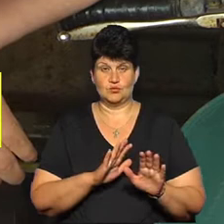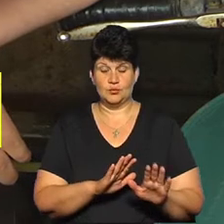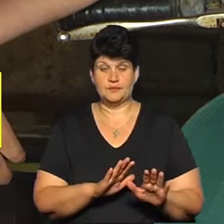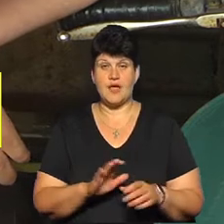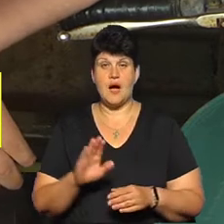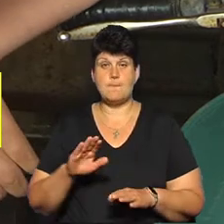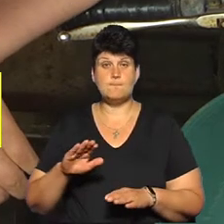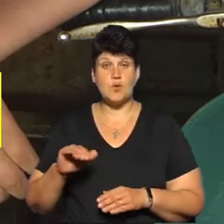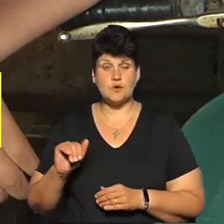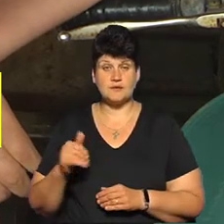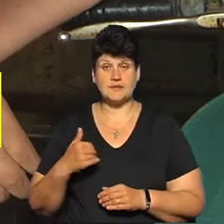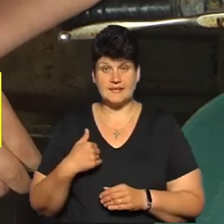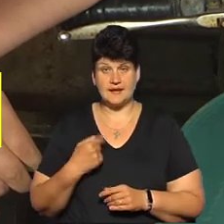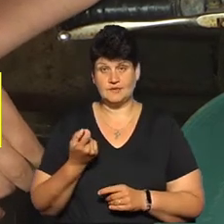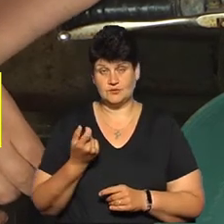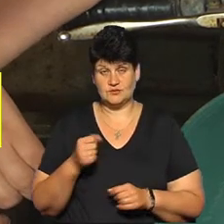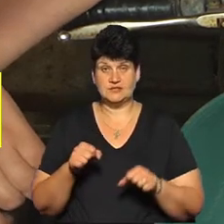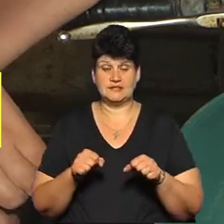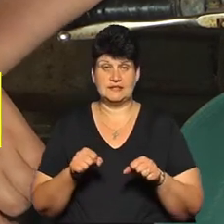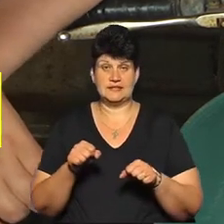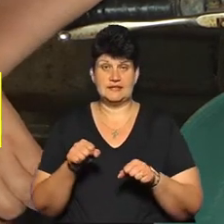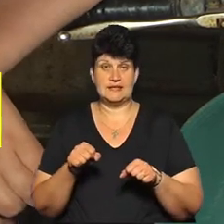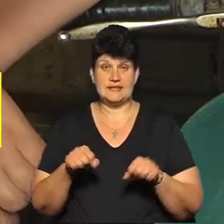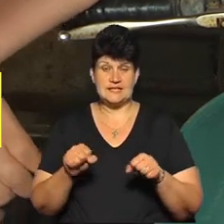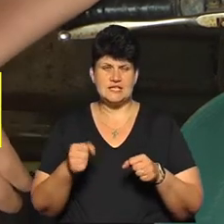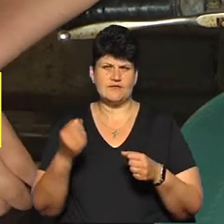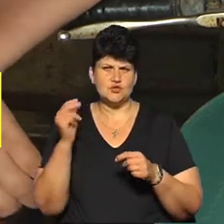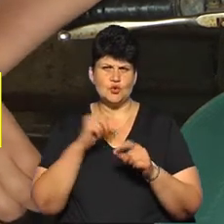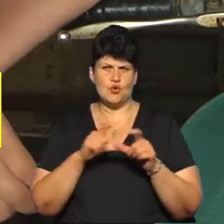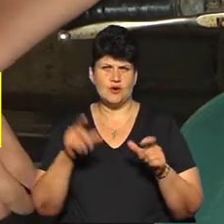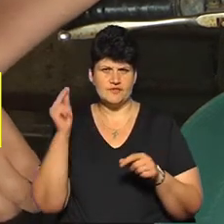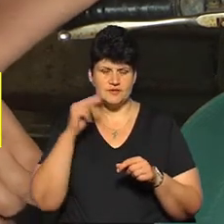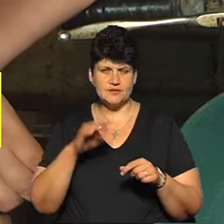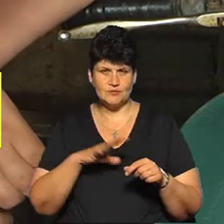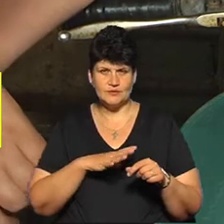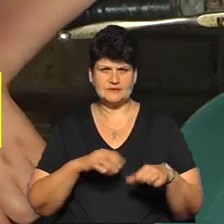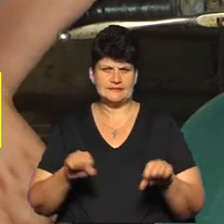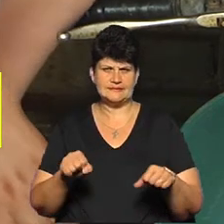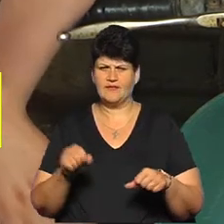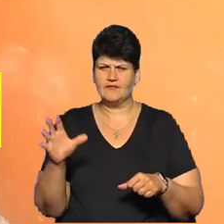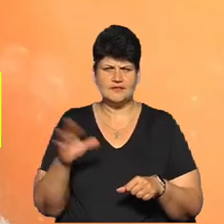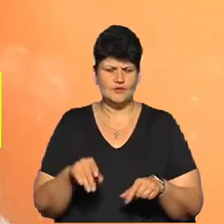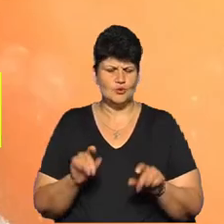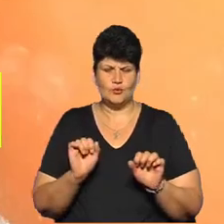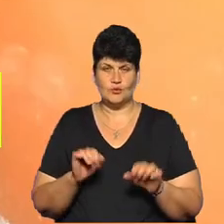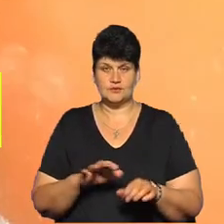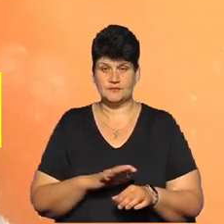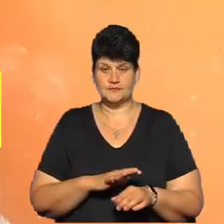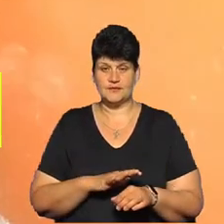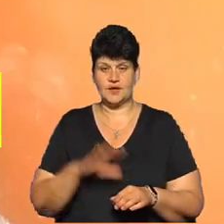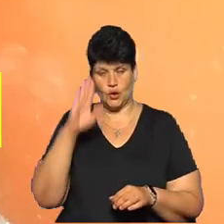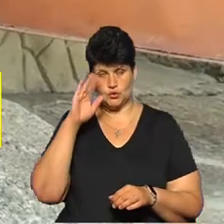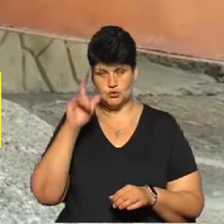Потім я на ньому їздив ще коли в школі вчився, от я йому теж накручував все, що тільки годин було. Чоловік